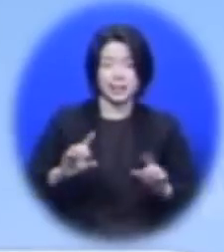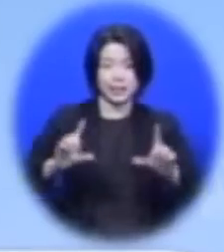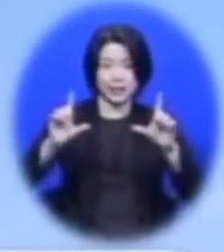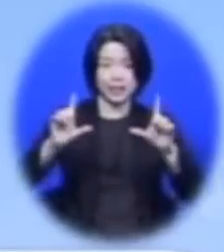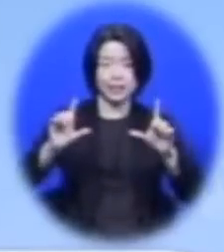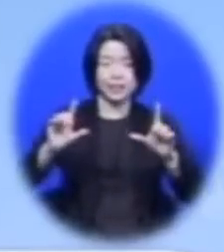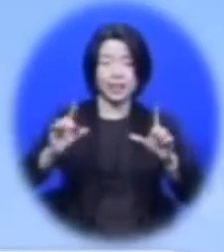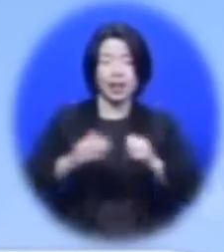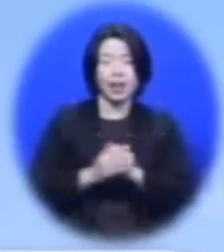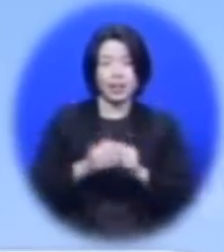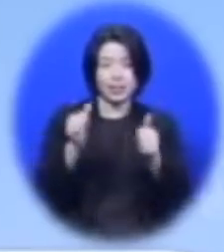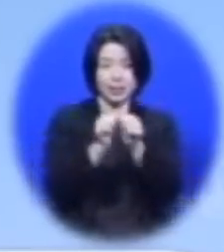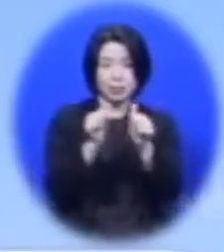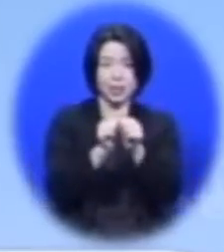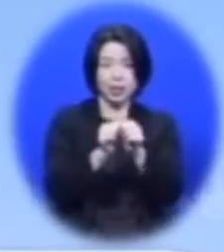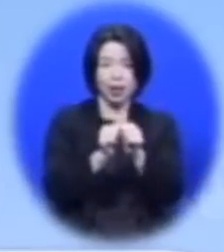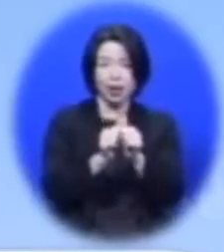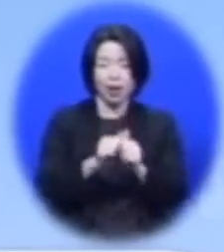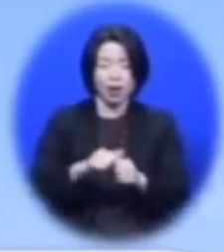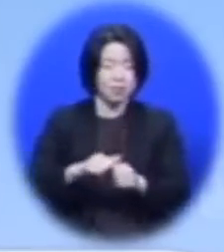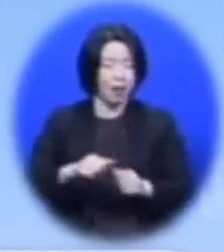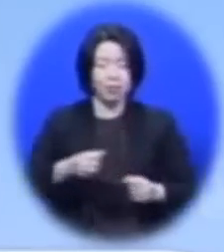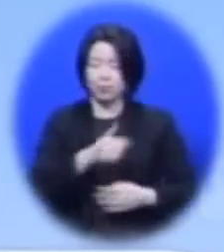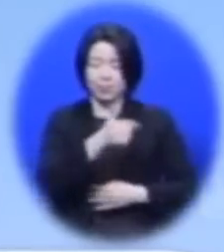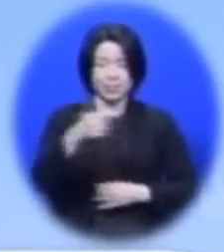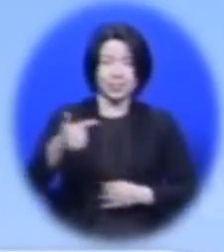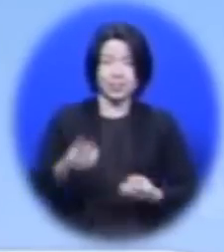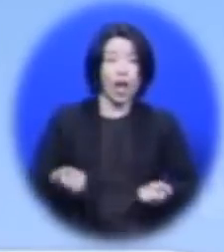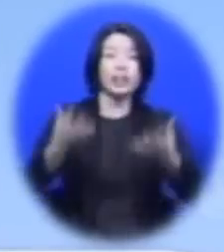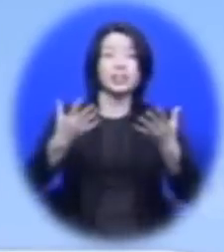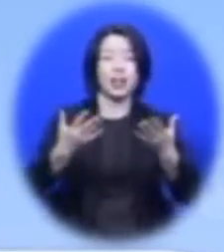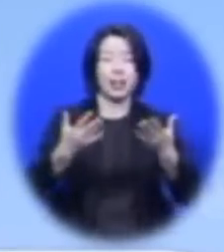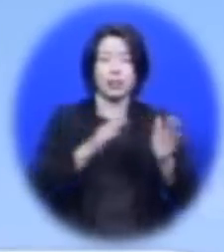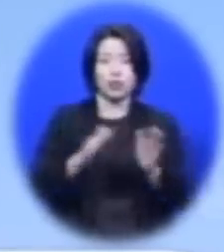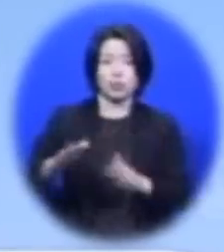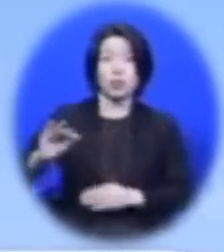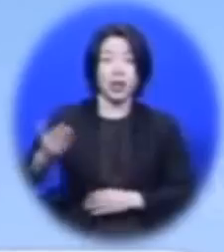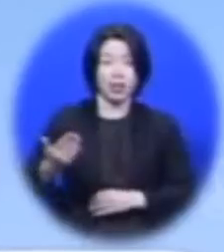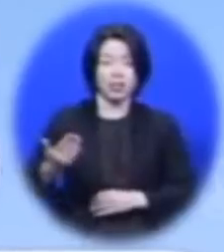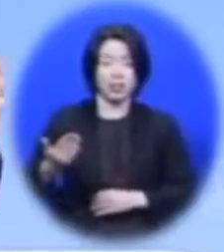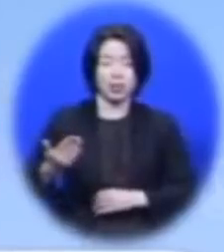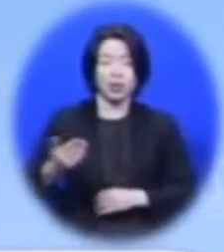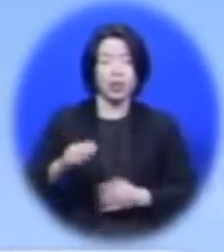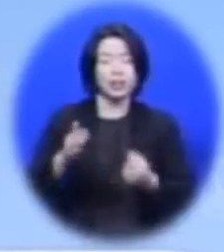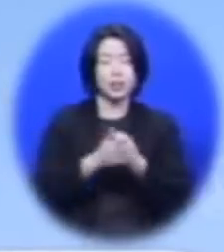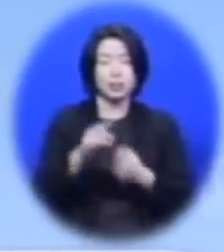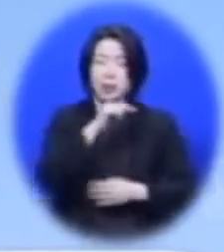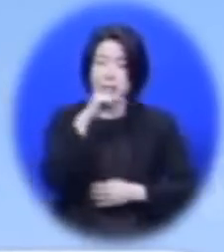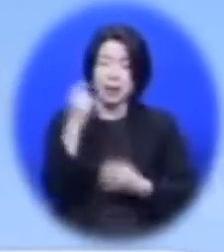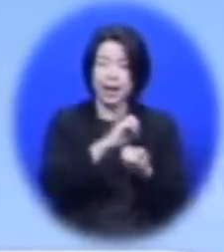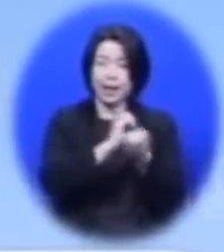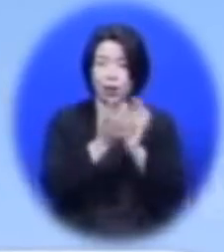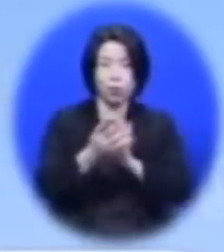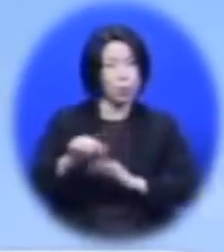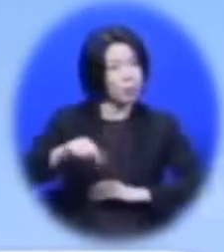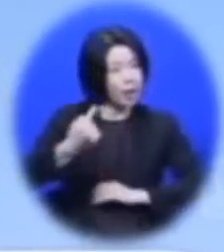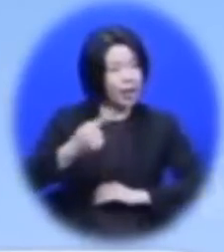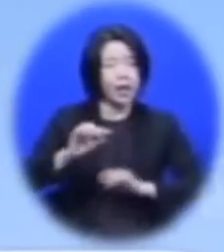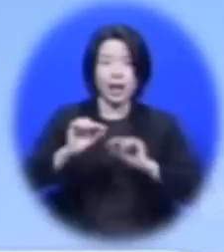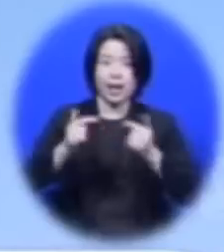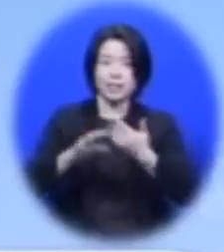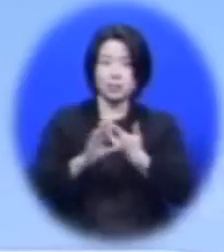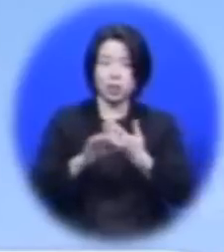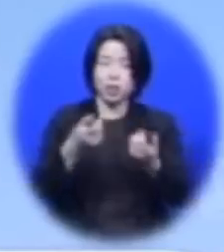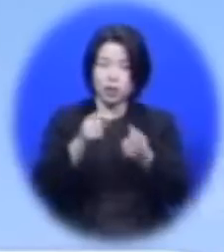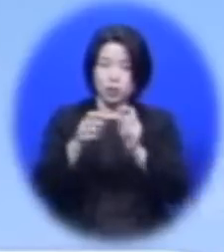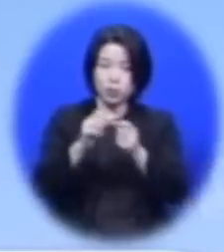꼭 거창한 이벤트를 해줘야 된답니다. 100일 기념으로. 그래서 뭐 장미 백송이를 사주든지 학을 1000개를 접어주든지